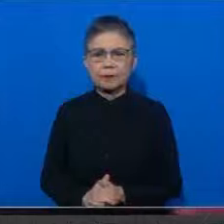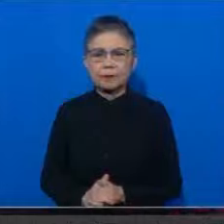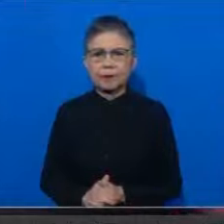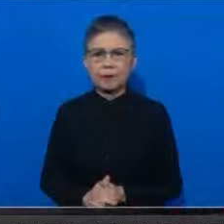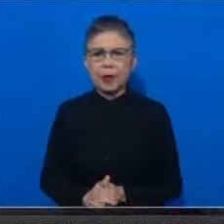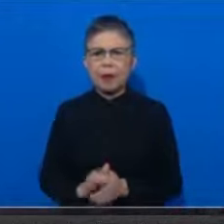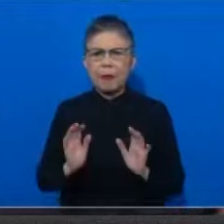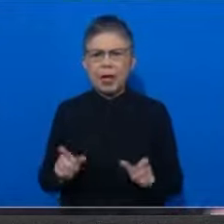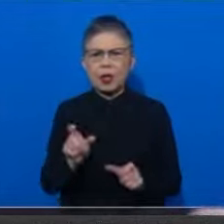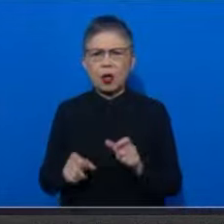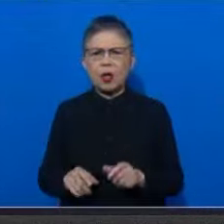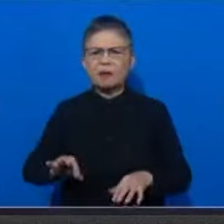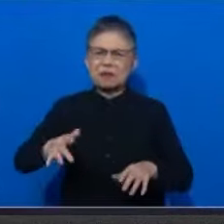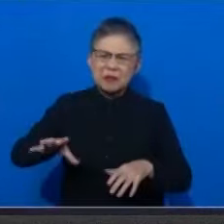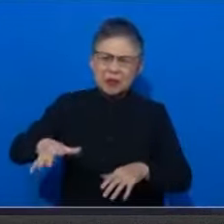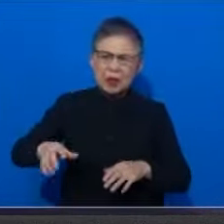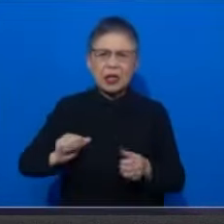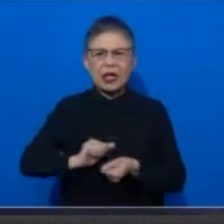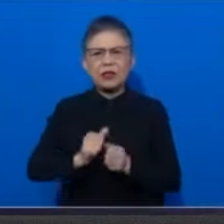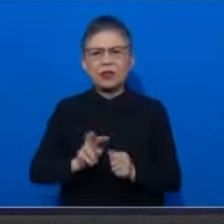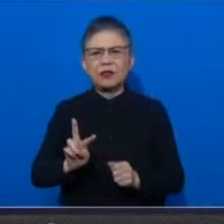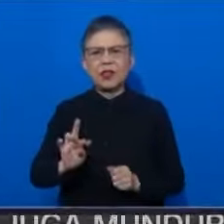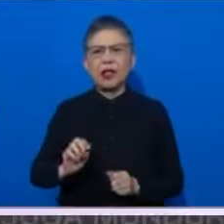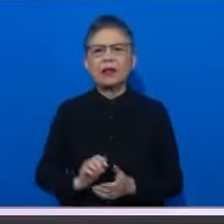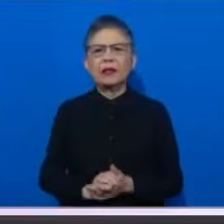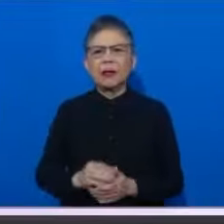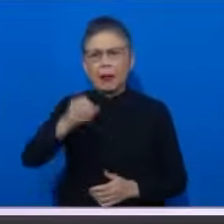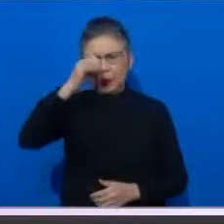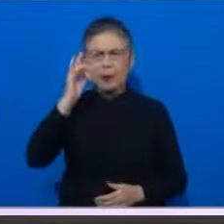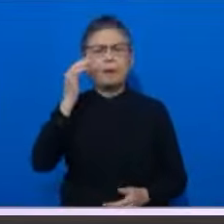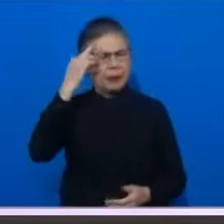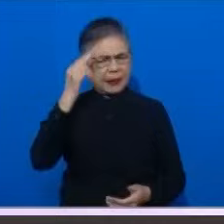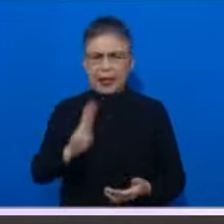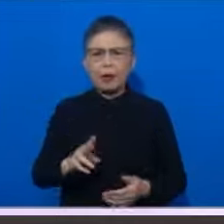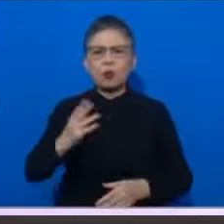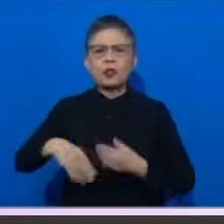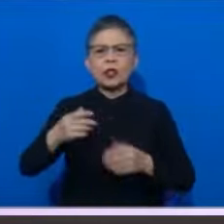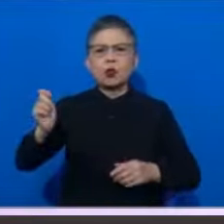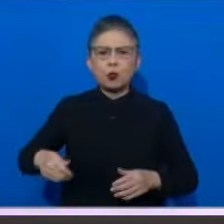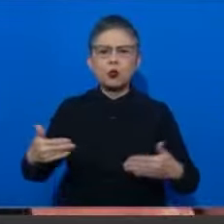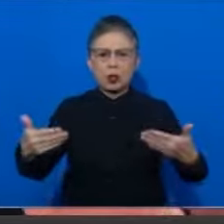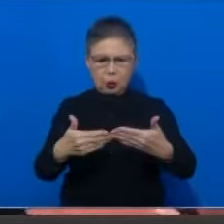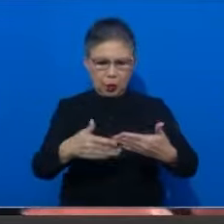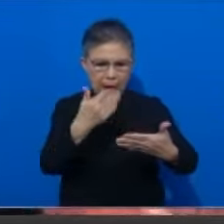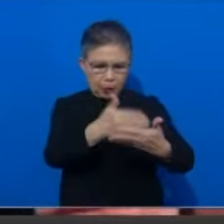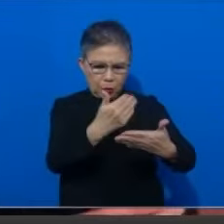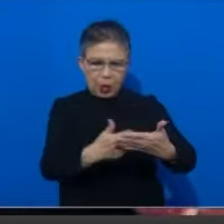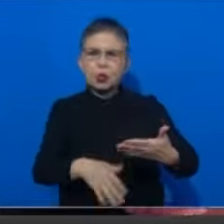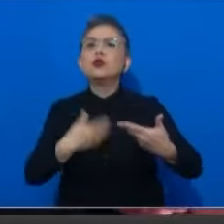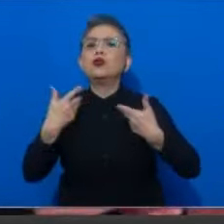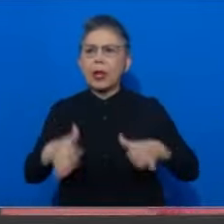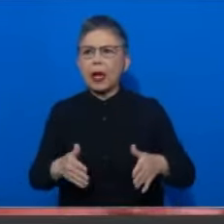Meski banyak pihak berspekulasi terhadap kasus Vina, namun polisi meyakini proses hukum sudah sesuai dengan aturan yang